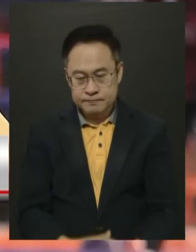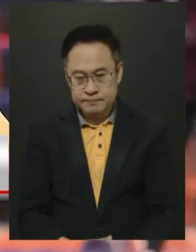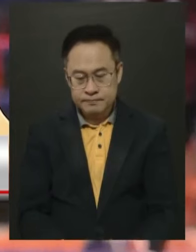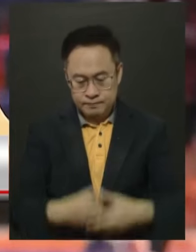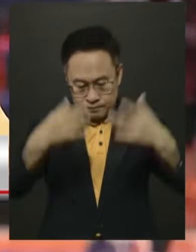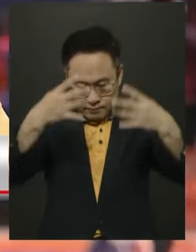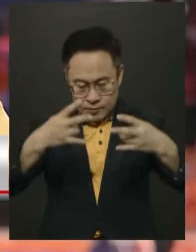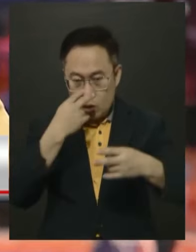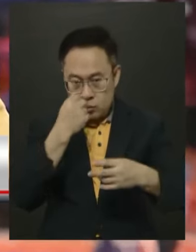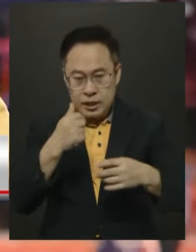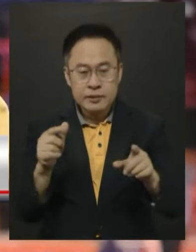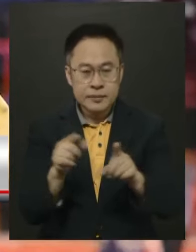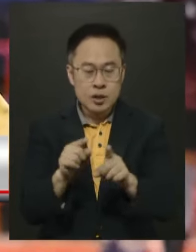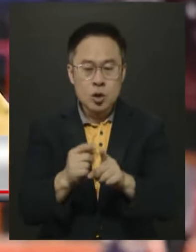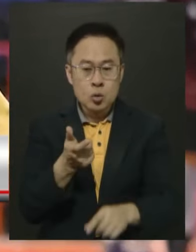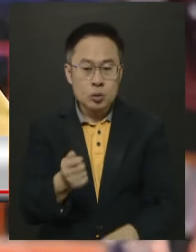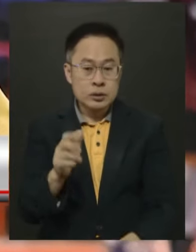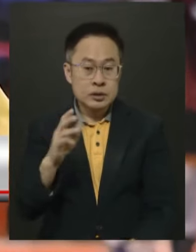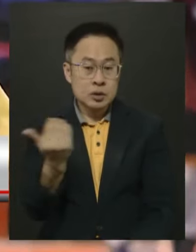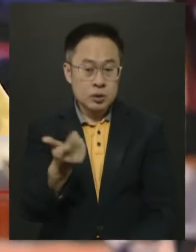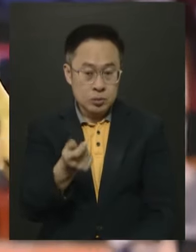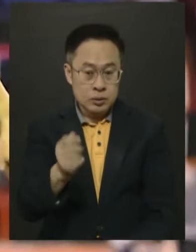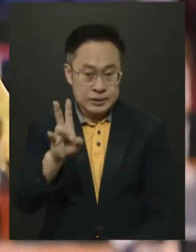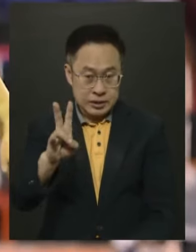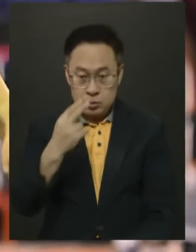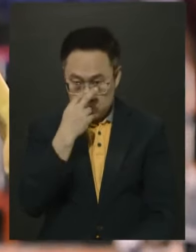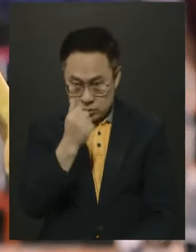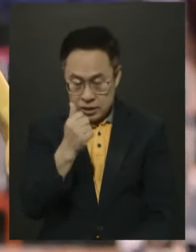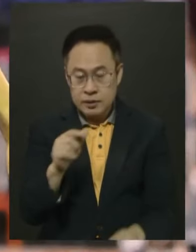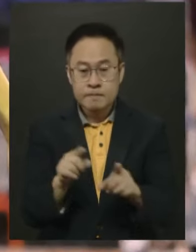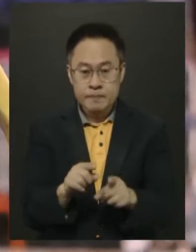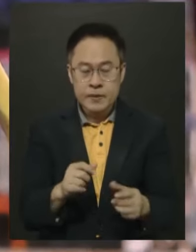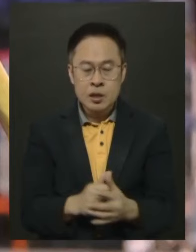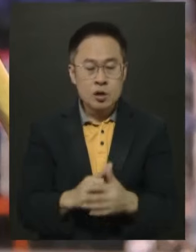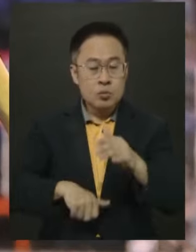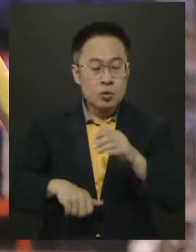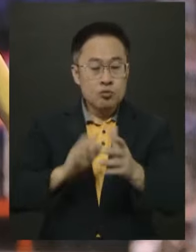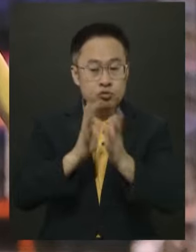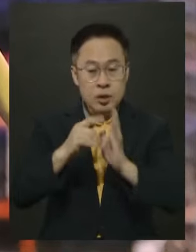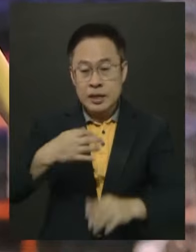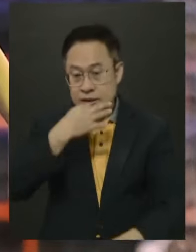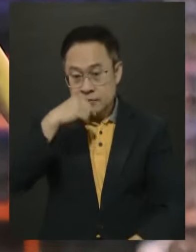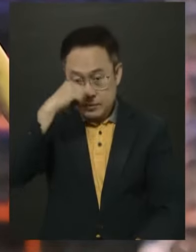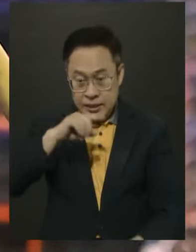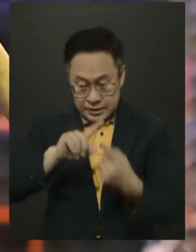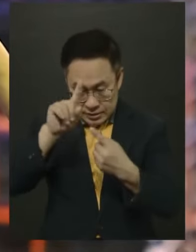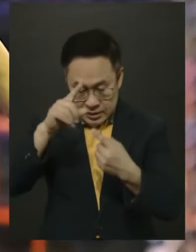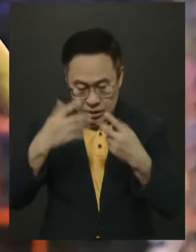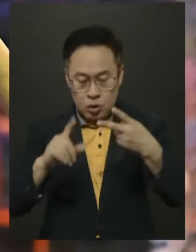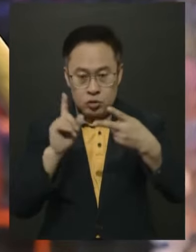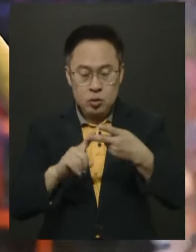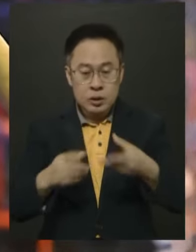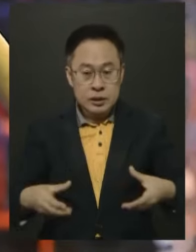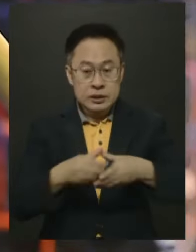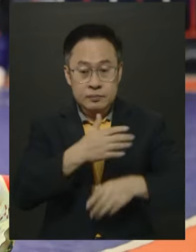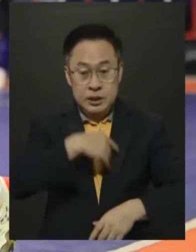การถ่ายทอดสดทาง T-Sport 7ด้วย ถูกต้องนะเพราะว่าปีนี้เนี่ยนอกจากจะมีฟุตซอลไทยลีกแล้วนะครับทีมฟุตซอลทีมชาติไทยเนี่ยก็จะเตรียมทีมเ